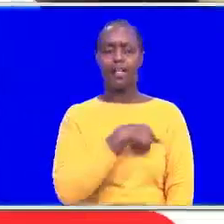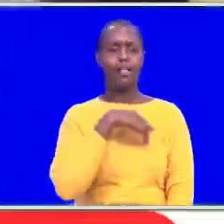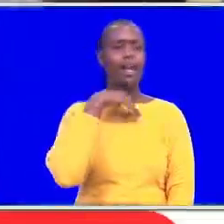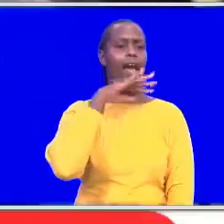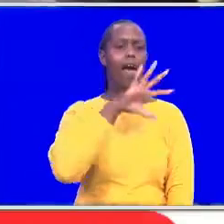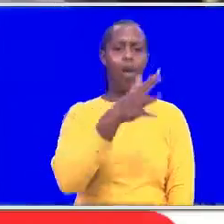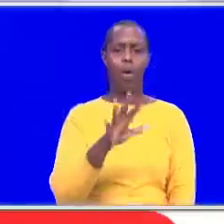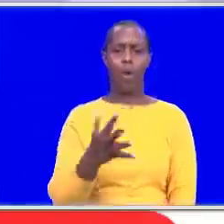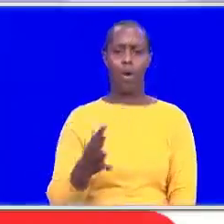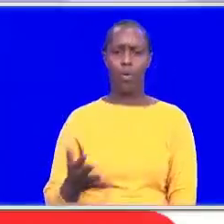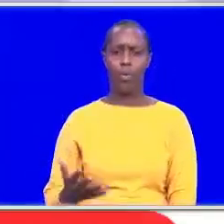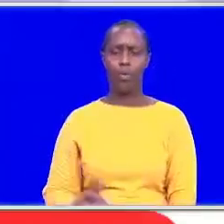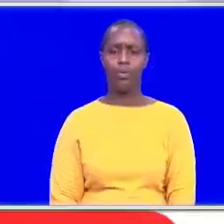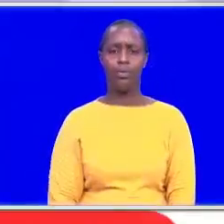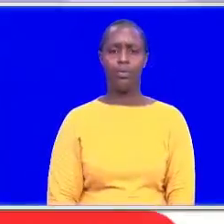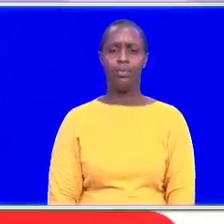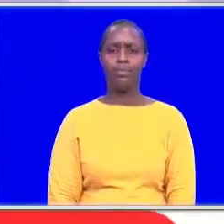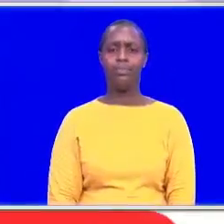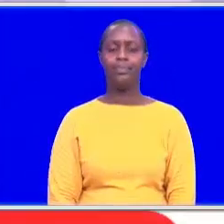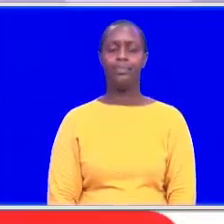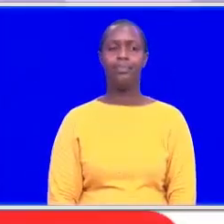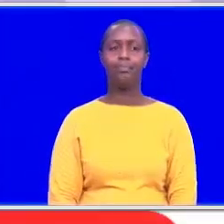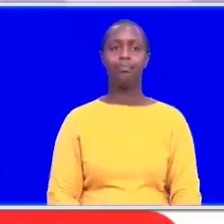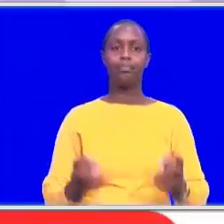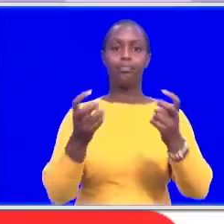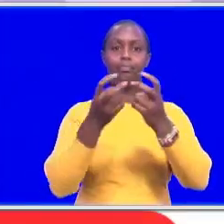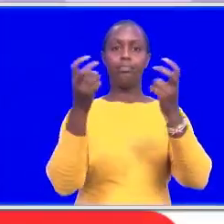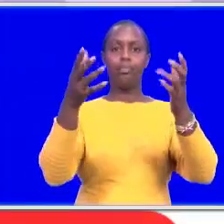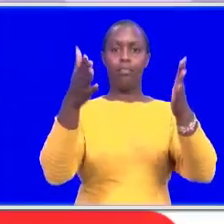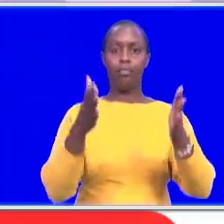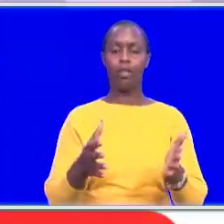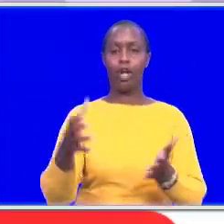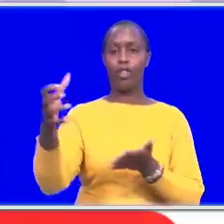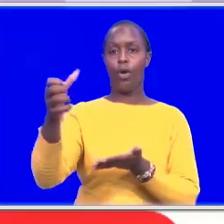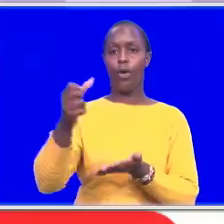tuelezee. Mtazamaji, ofisi ya katibu mkuu